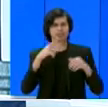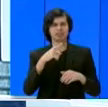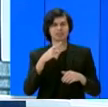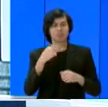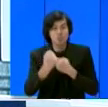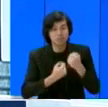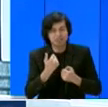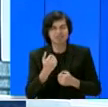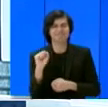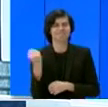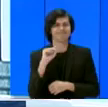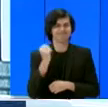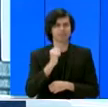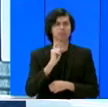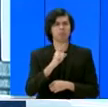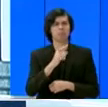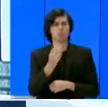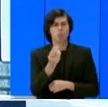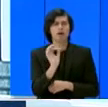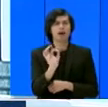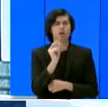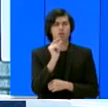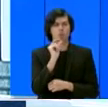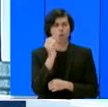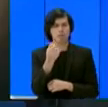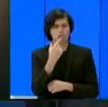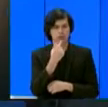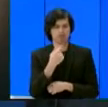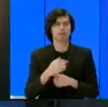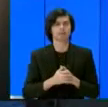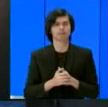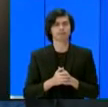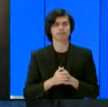ia tak bisa berbuat banyak karena tak memiliki biaya untuk berobat.